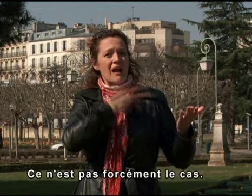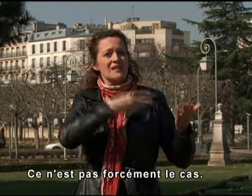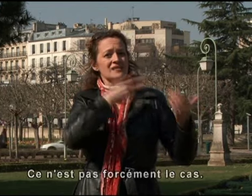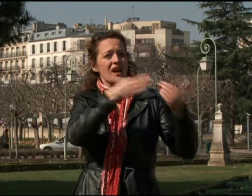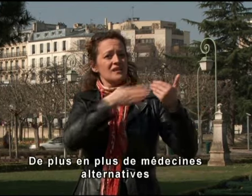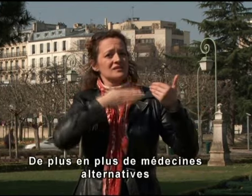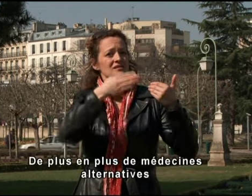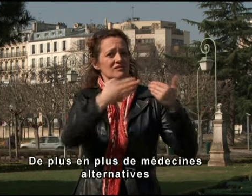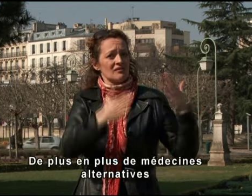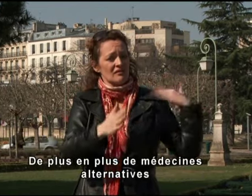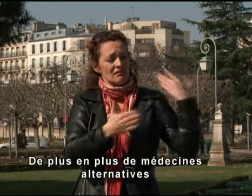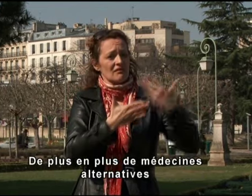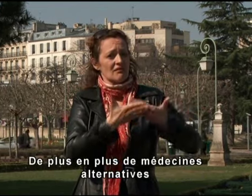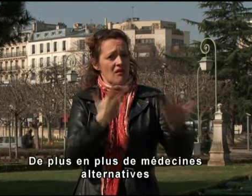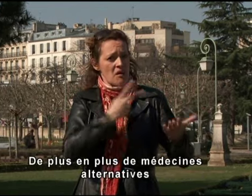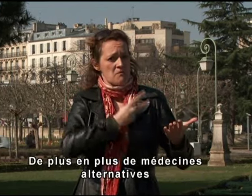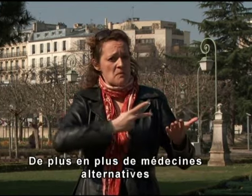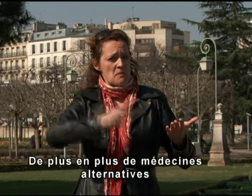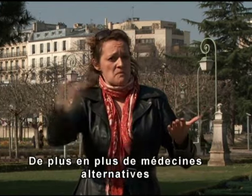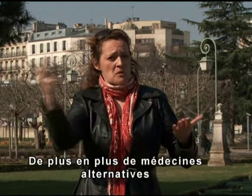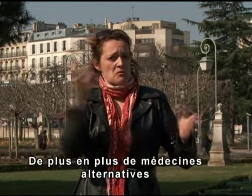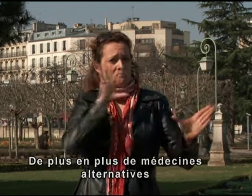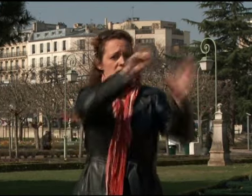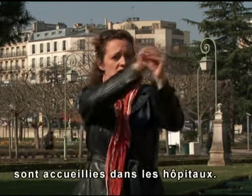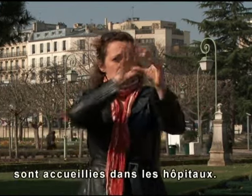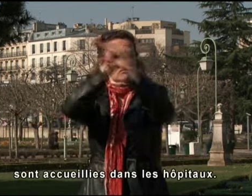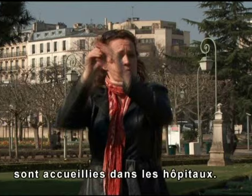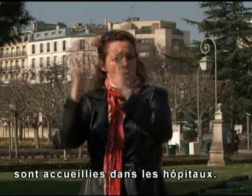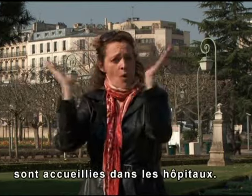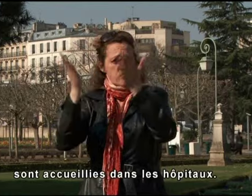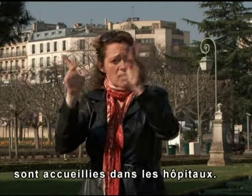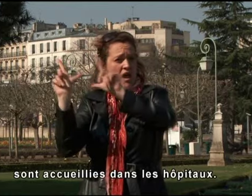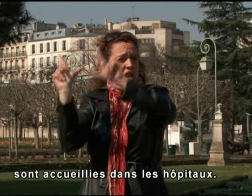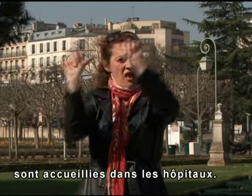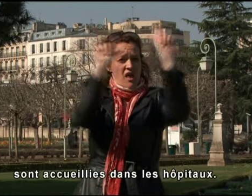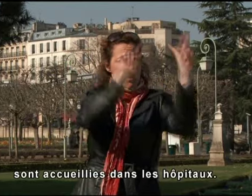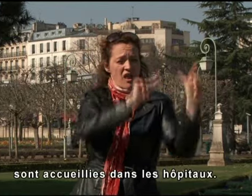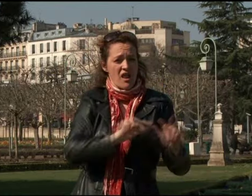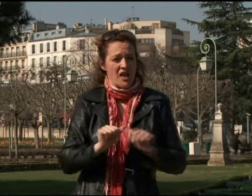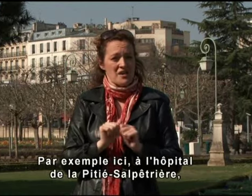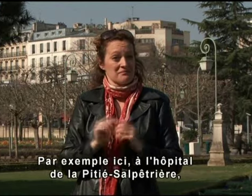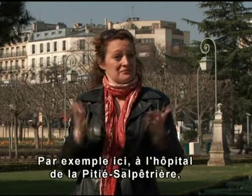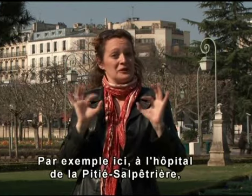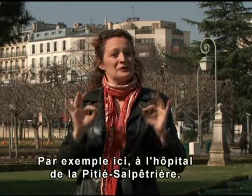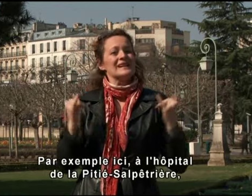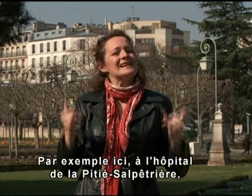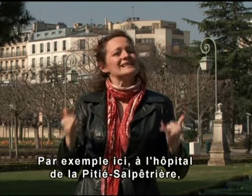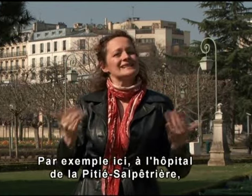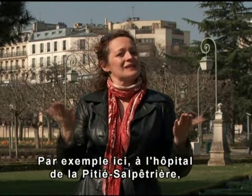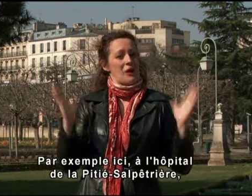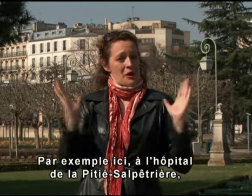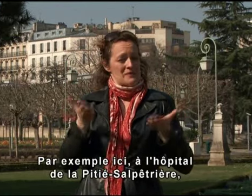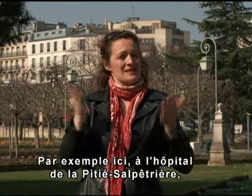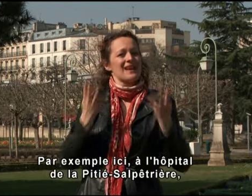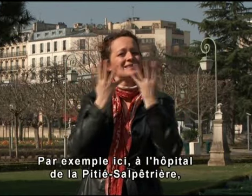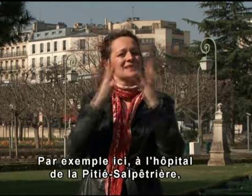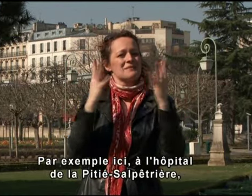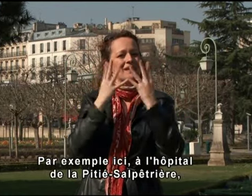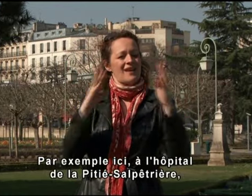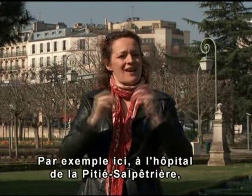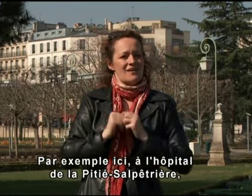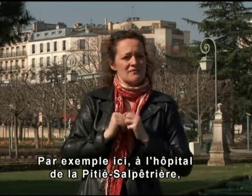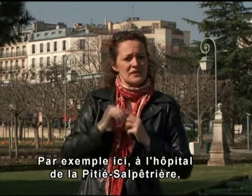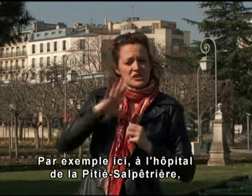cas. De plus en plus de médecines alternatives sont accueillies dans les hôpitaux. Par exemple, ici, à l'hôpital de